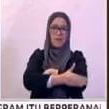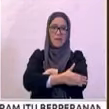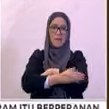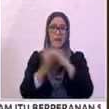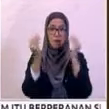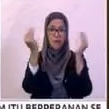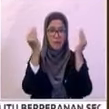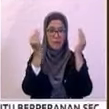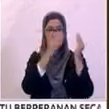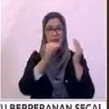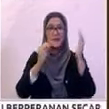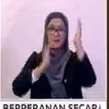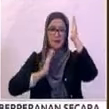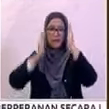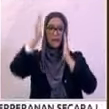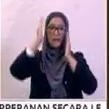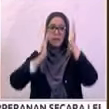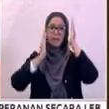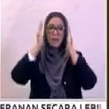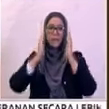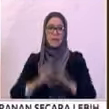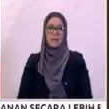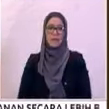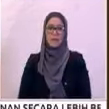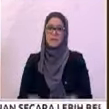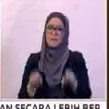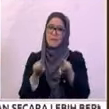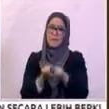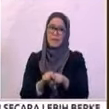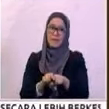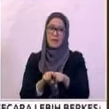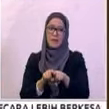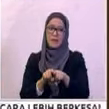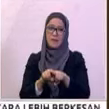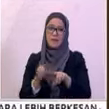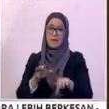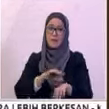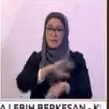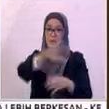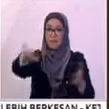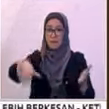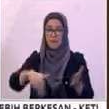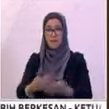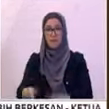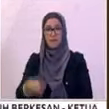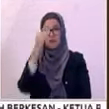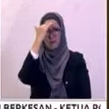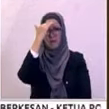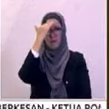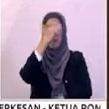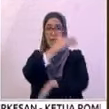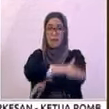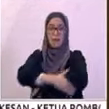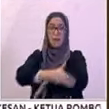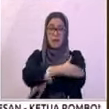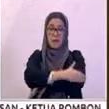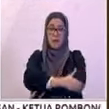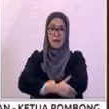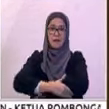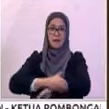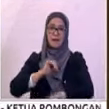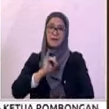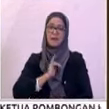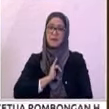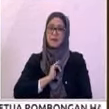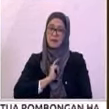Brunei Darussalam dan Malaysia. Seperti mana yang kita tahu adalah negara Islam